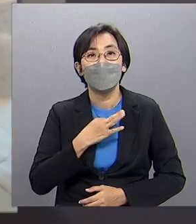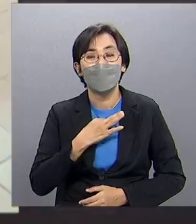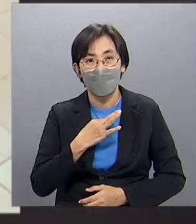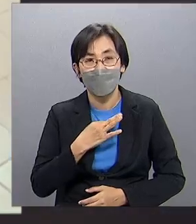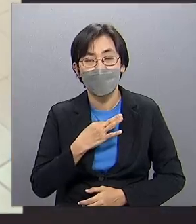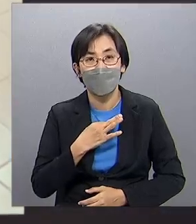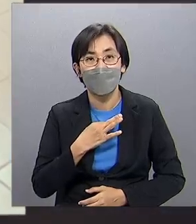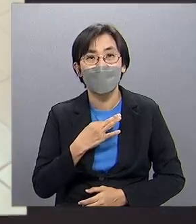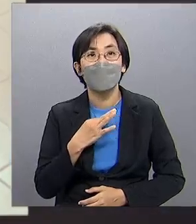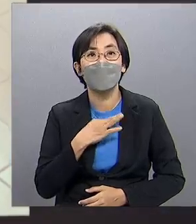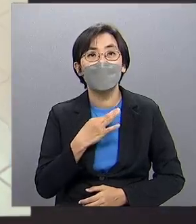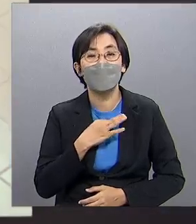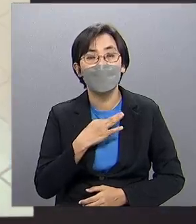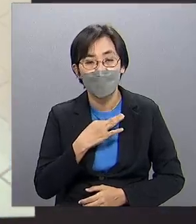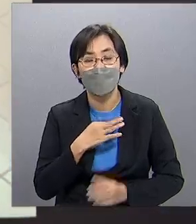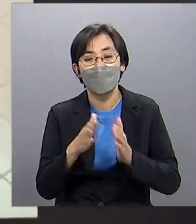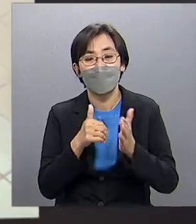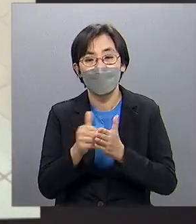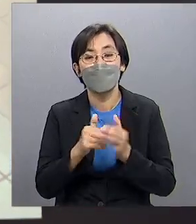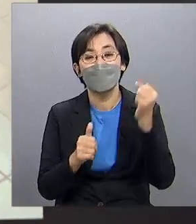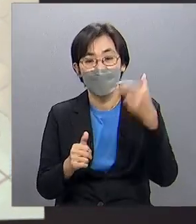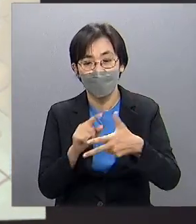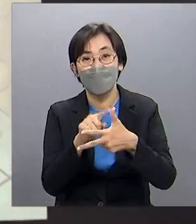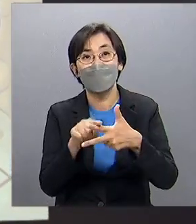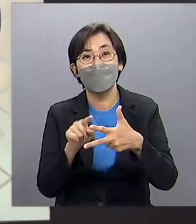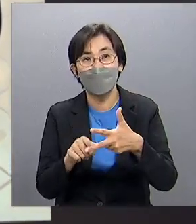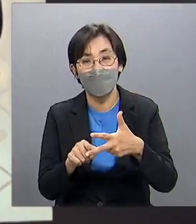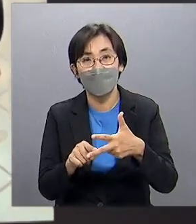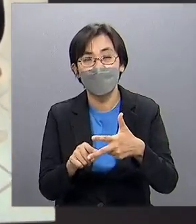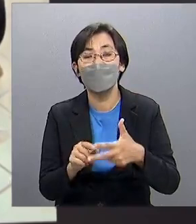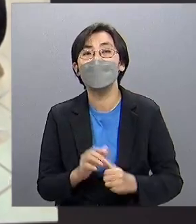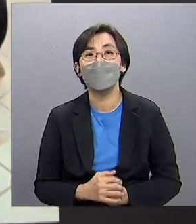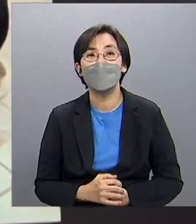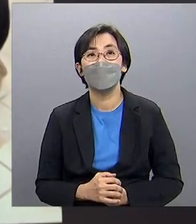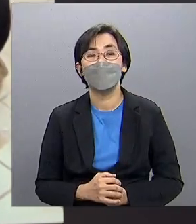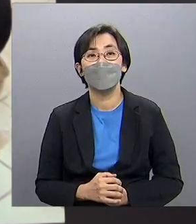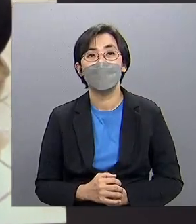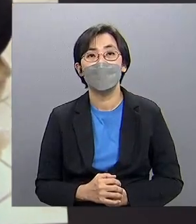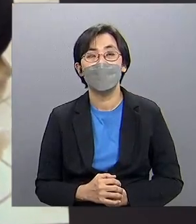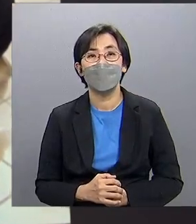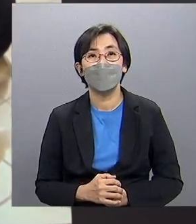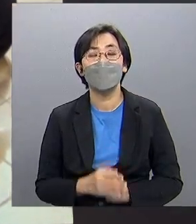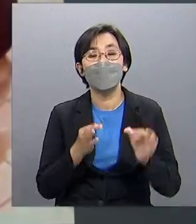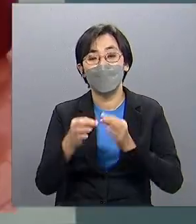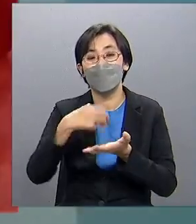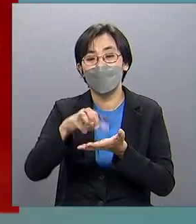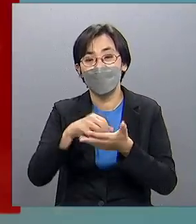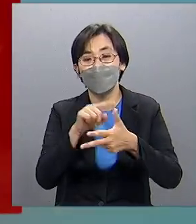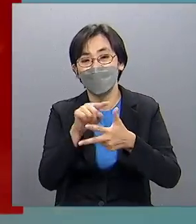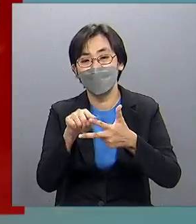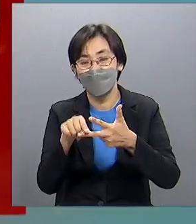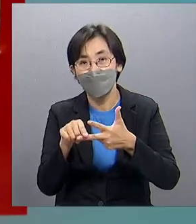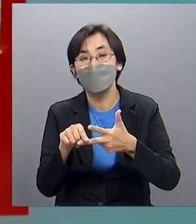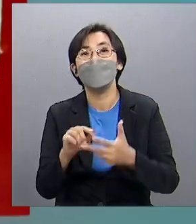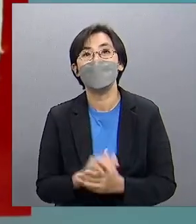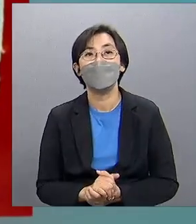เสื้อ3สีด้วยกันดังที่ได้กล่าวไปแล้วนะคะนอกจากนั้น